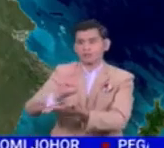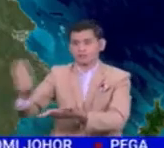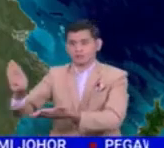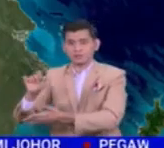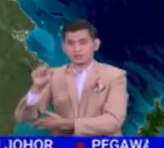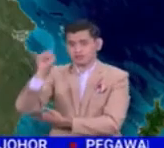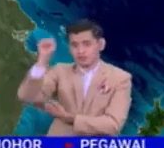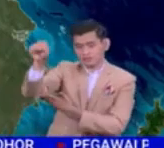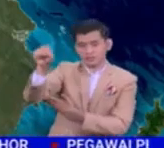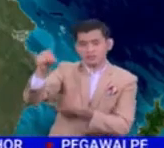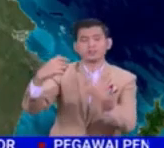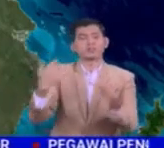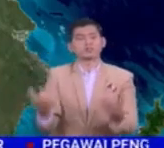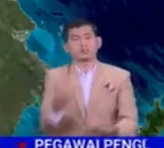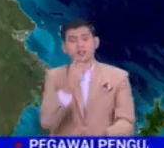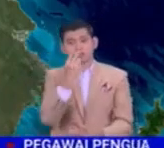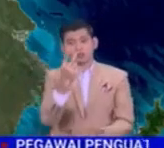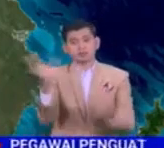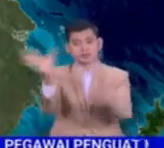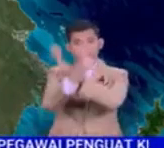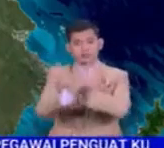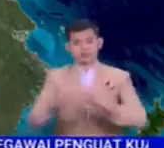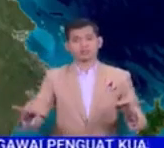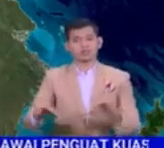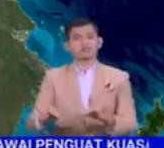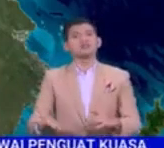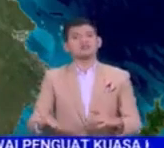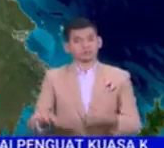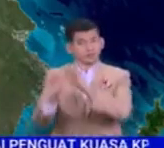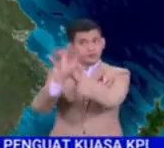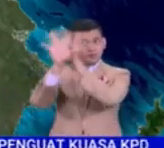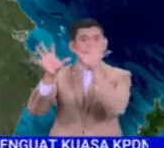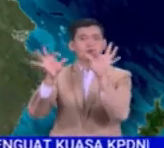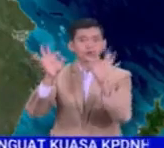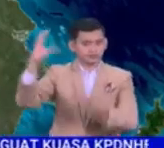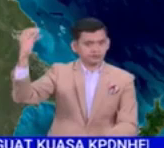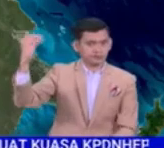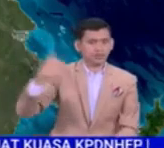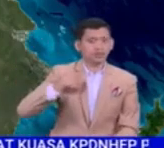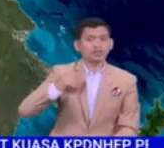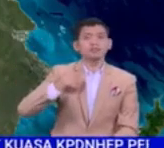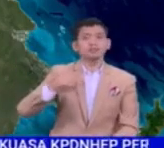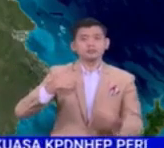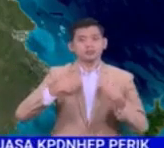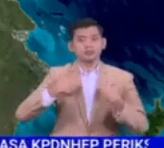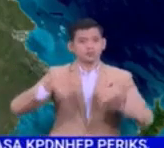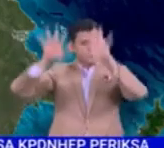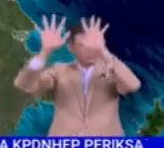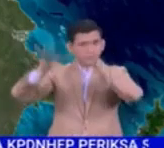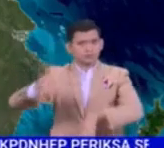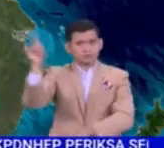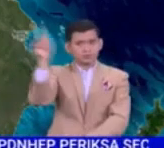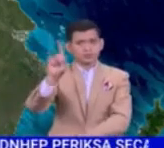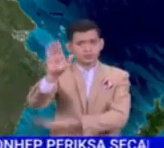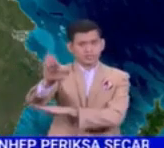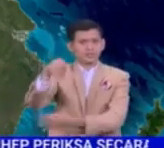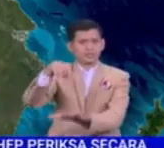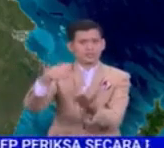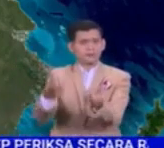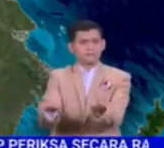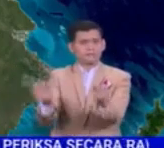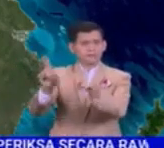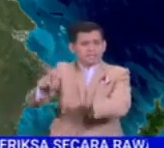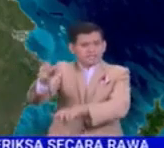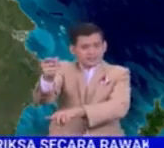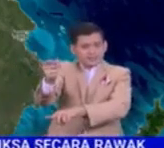Sabah ini. Dan untuk negeri Sarawak pula, cuaca dilihat cerah di kebanyakan bahagian dengan hujan dan ribut petir pada petang ini hanya berlaku